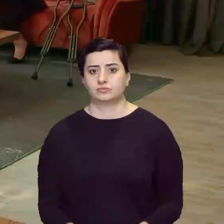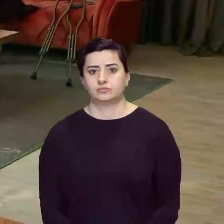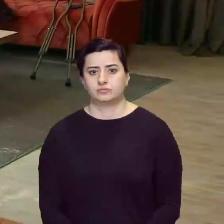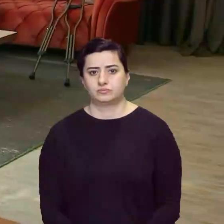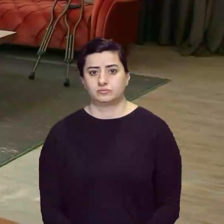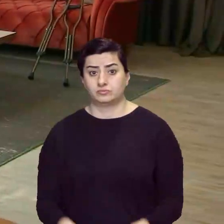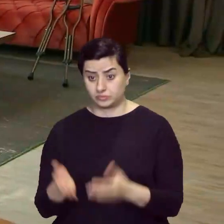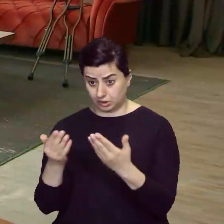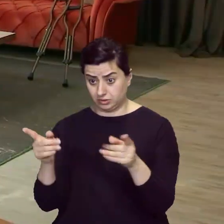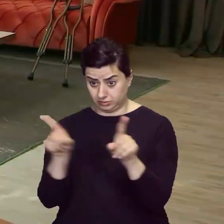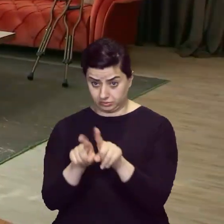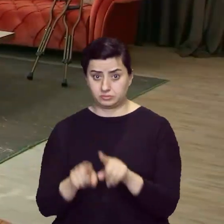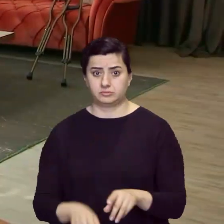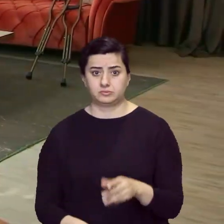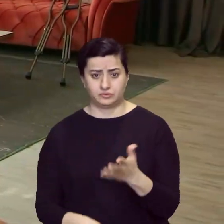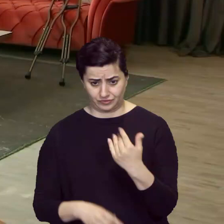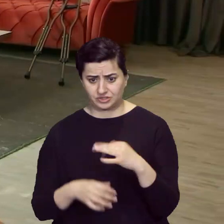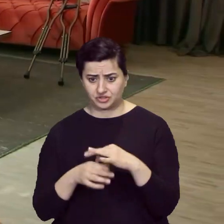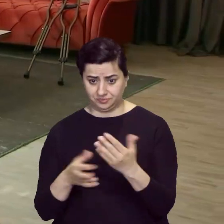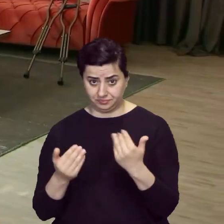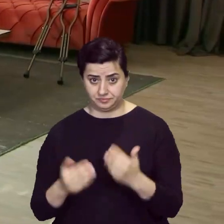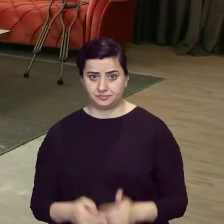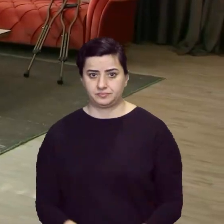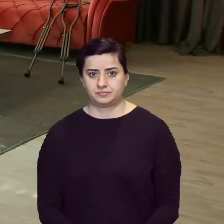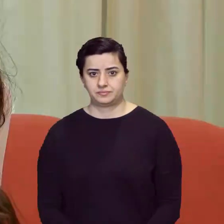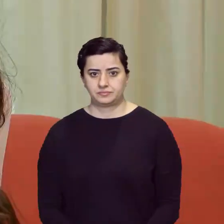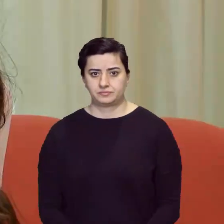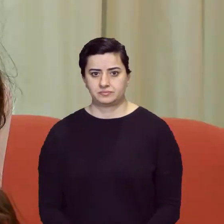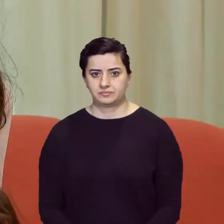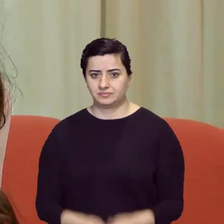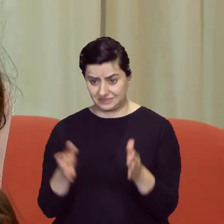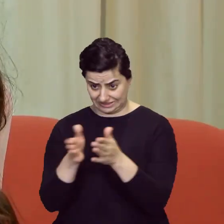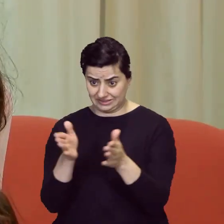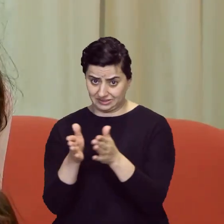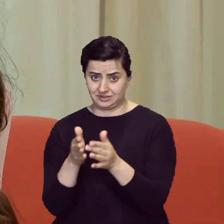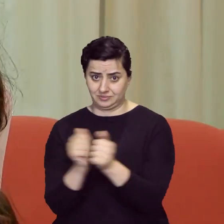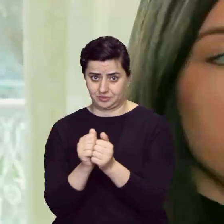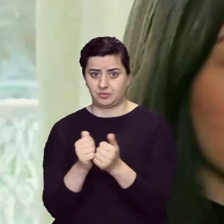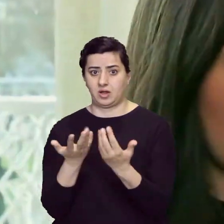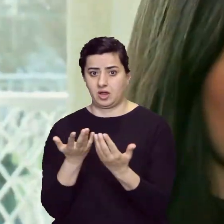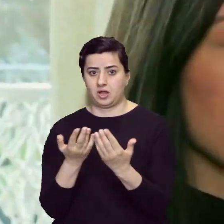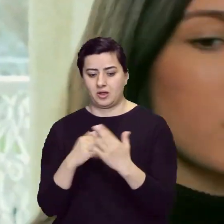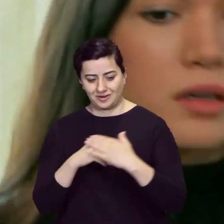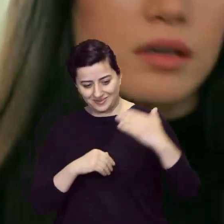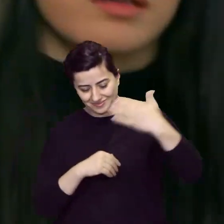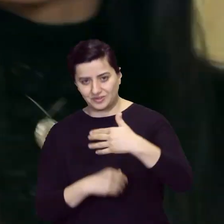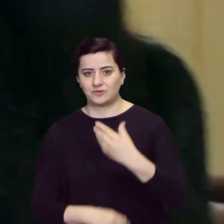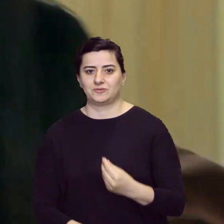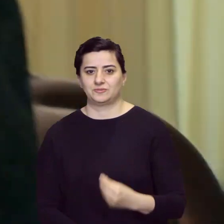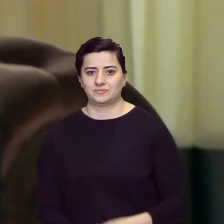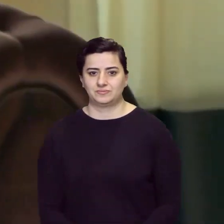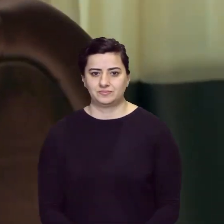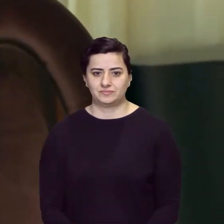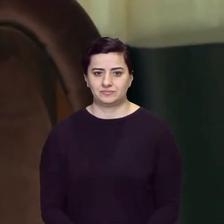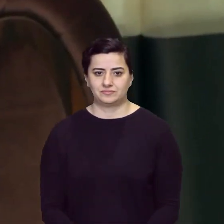ayol. Kalk iyice. Ver bana çayını bakayım sen. Ver şöyle. Yanaş karına. Şöyle at elini omuzuna falan.